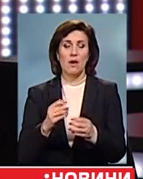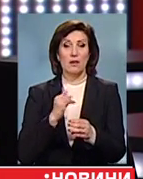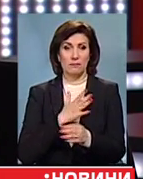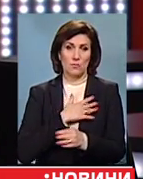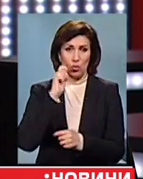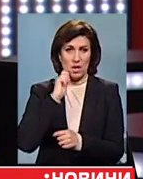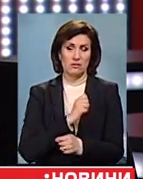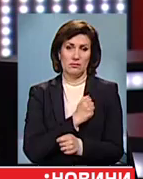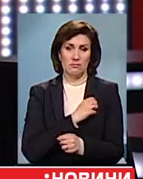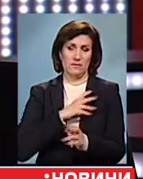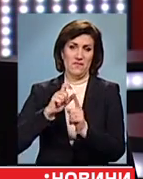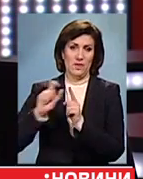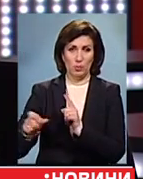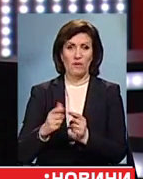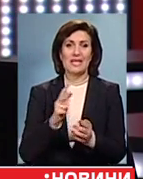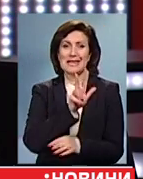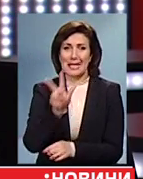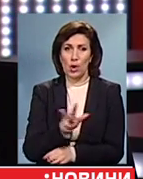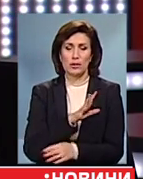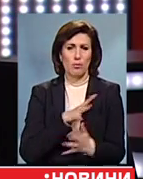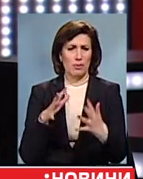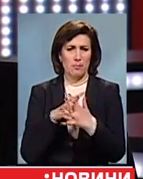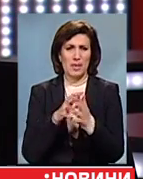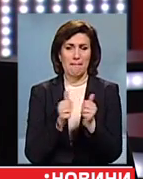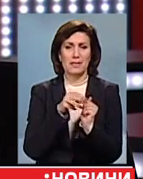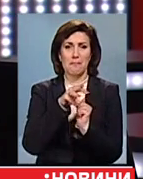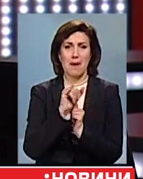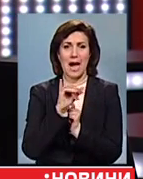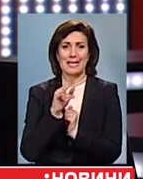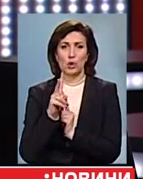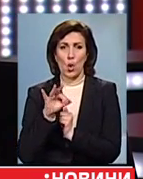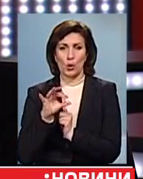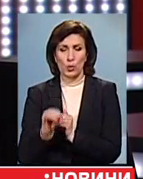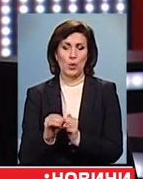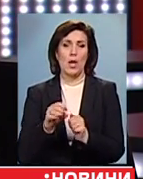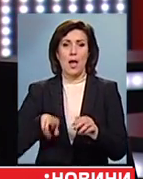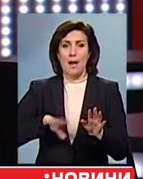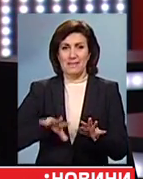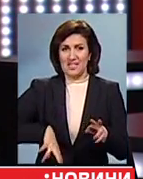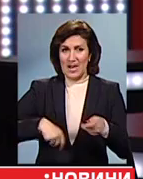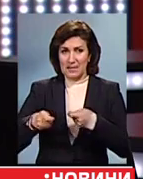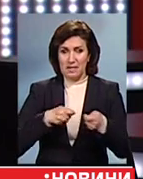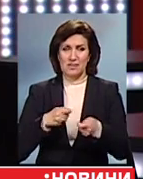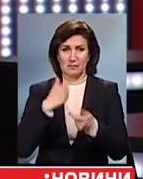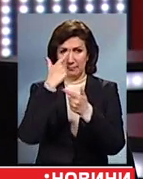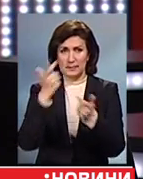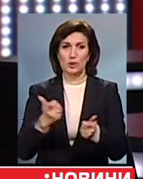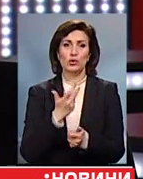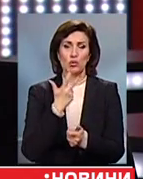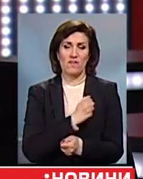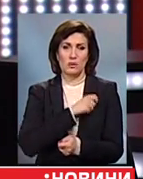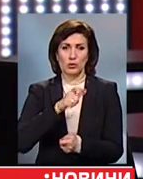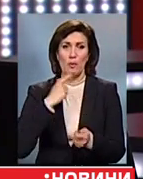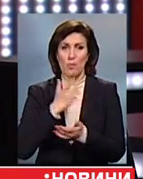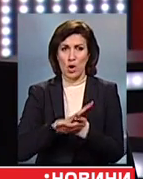стріляли у відповідь. 3 години тривав запеклий бій під Мар'їнкою. За інформацією місцевої адміністрації, поранені 3